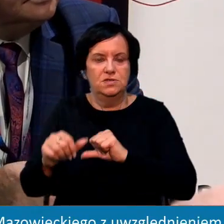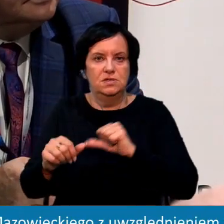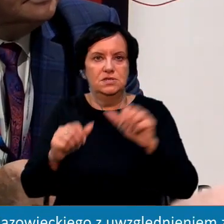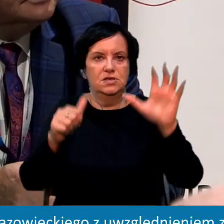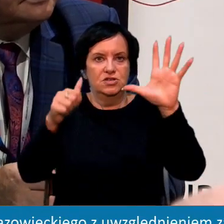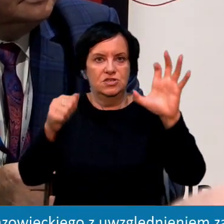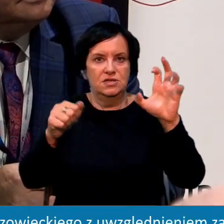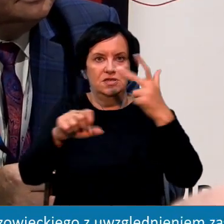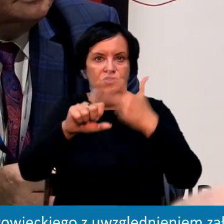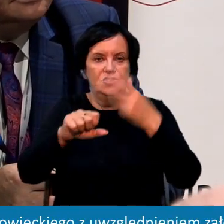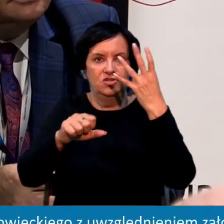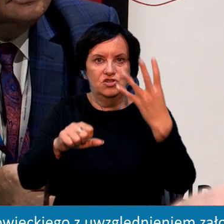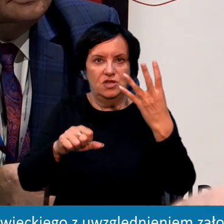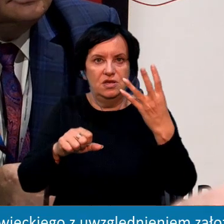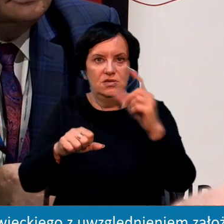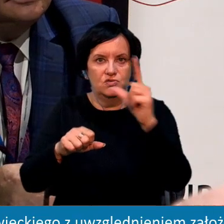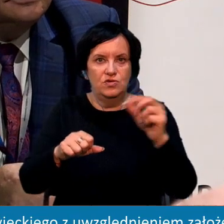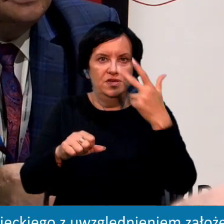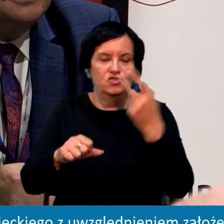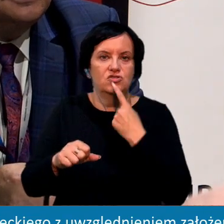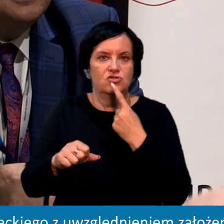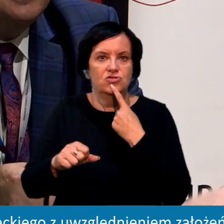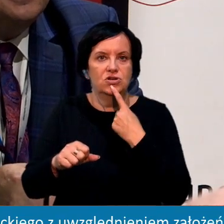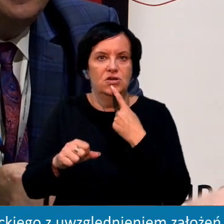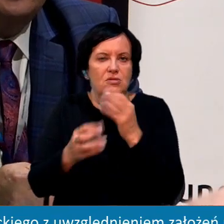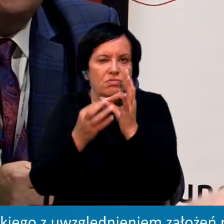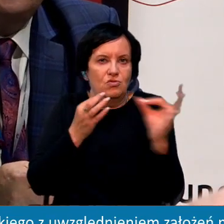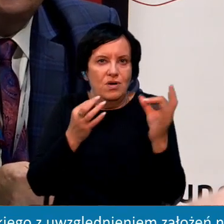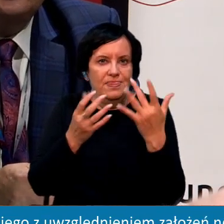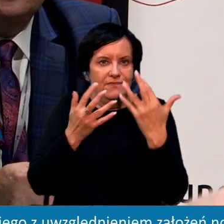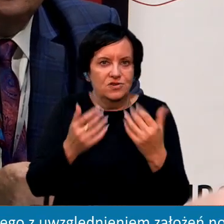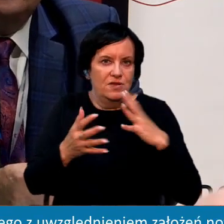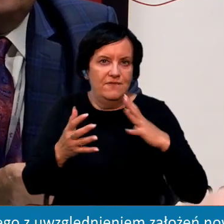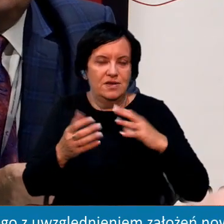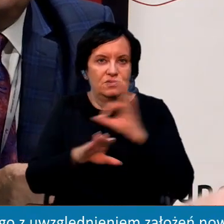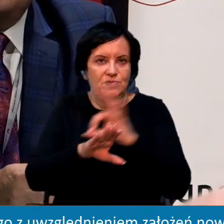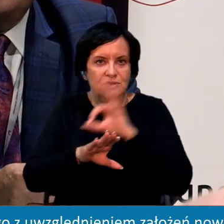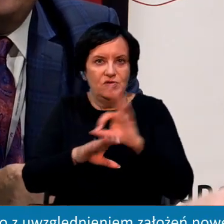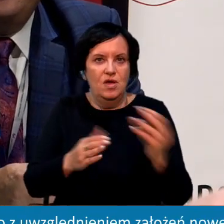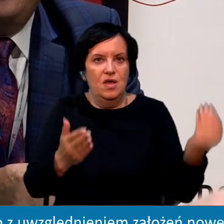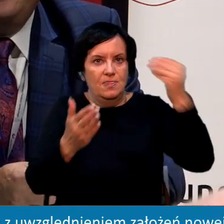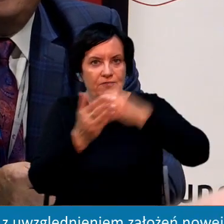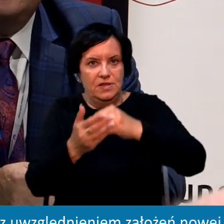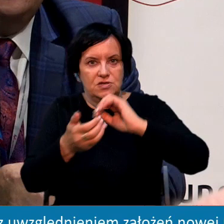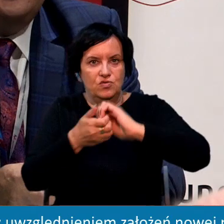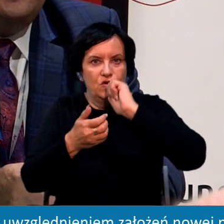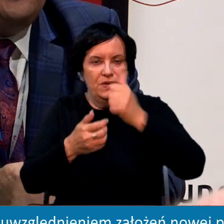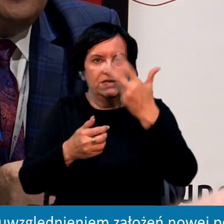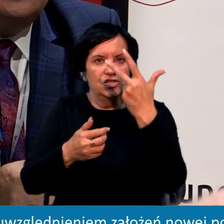5,048,634 zł i 3 grosze. To wszystko jest bardzo precyzyjne. z czego dofinansowanie unijne